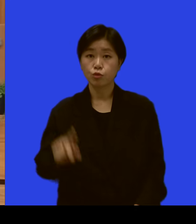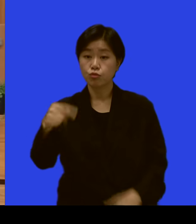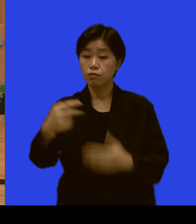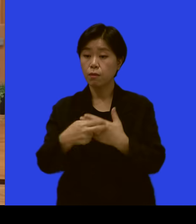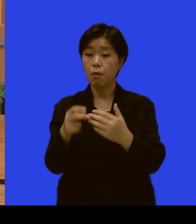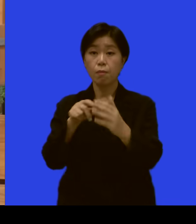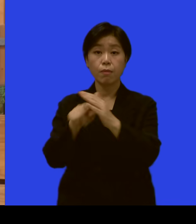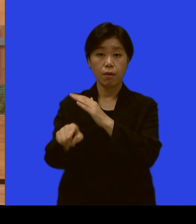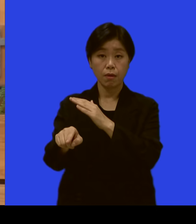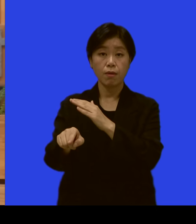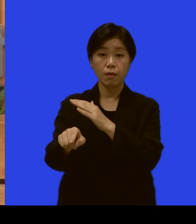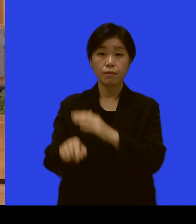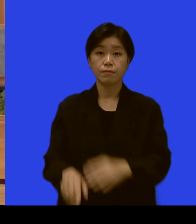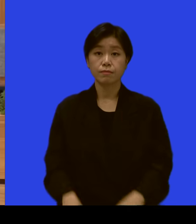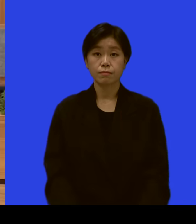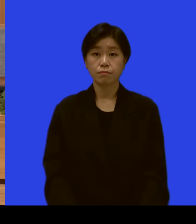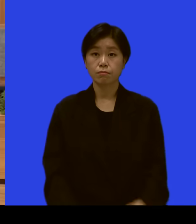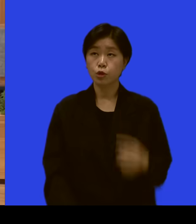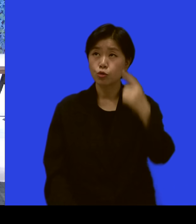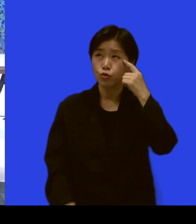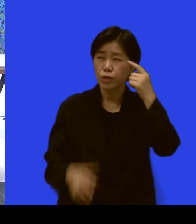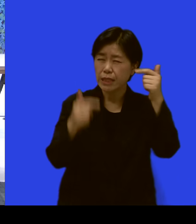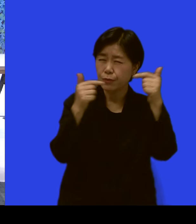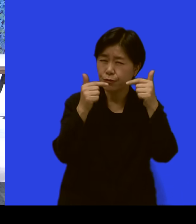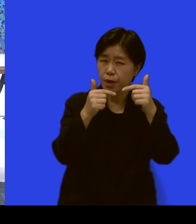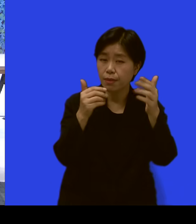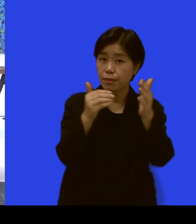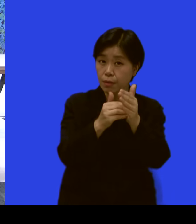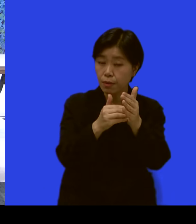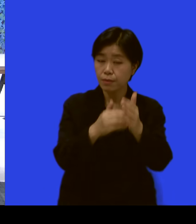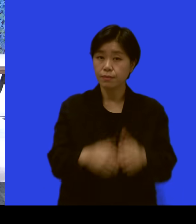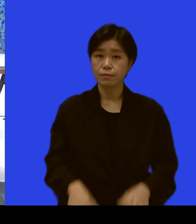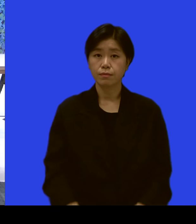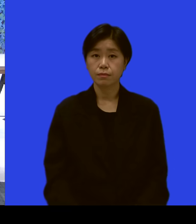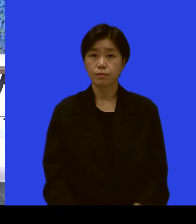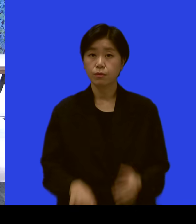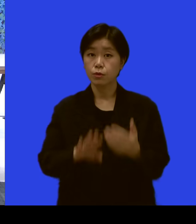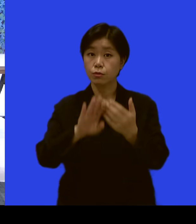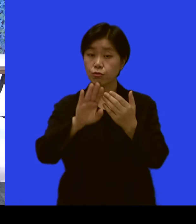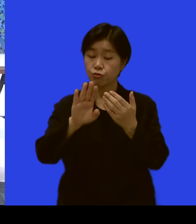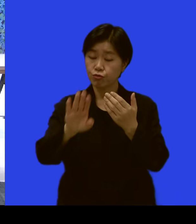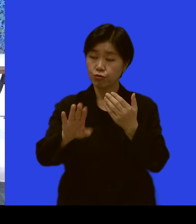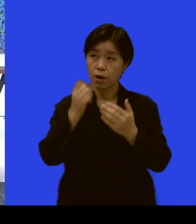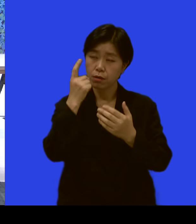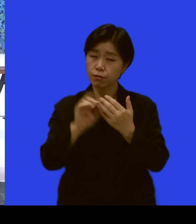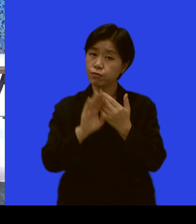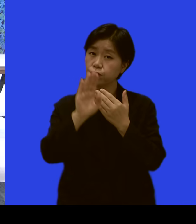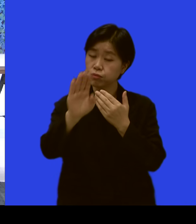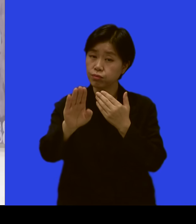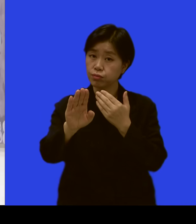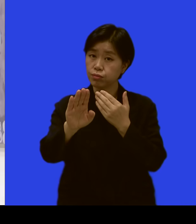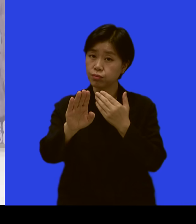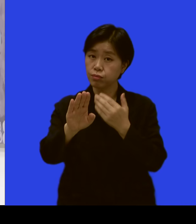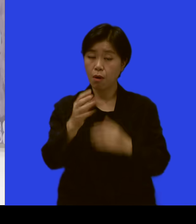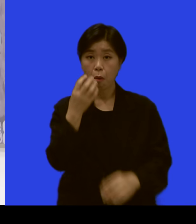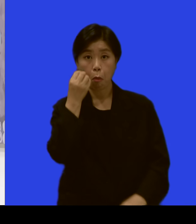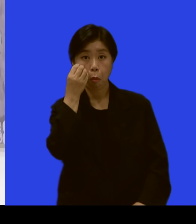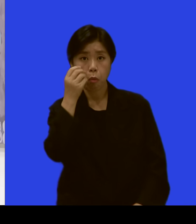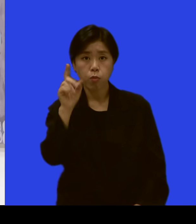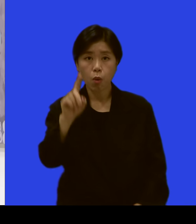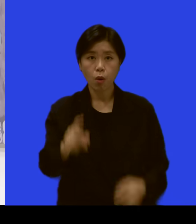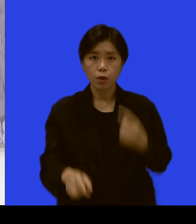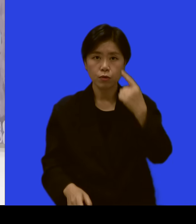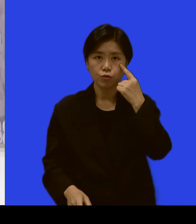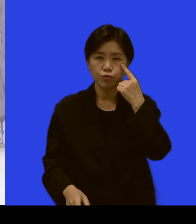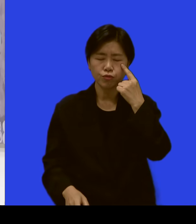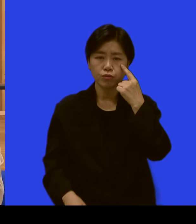병원 가가지고 뭐 이제 치료하고 예. 큰일 날 뻔했네. 네네 그렇게 하고 이제 한 달 정도 뒤에 봤는데 눈이 너무